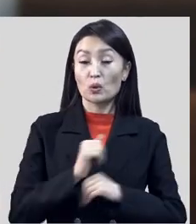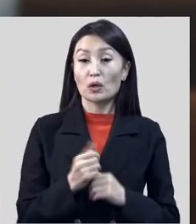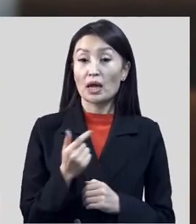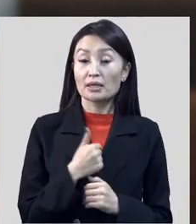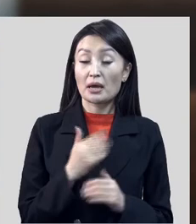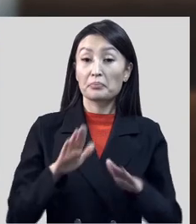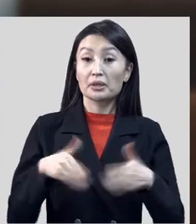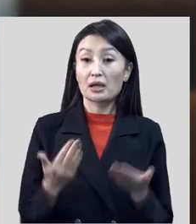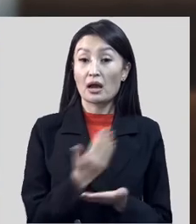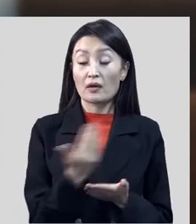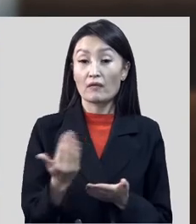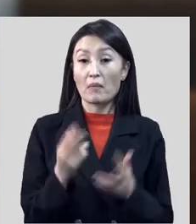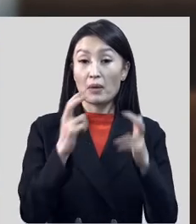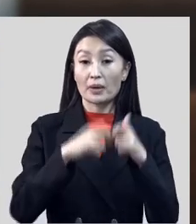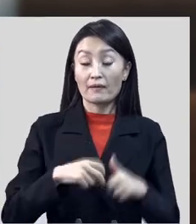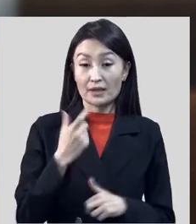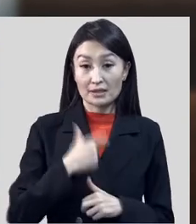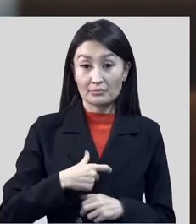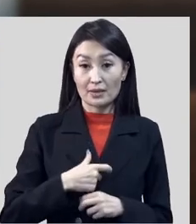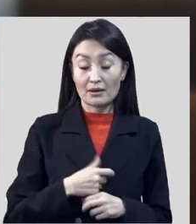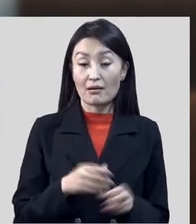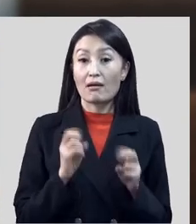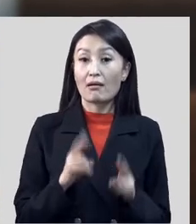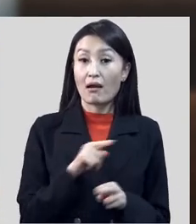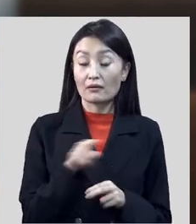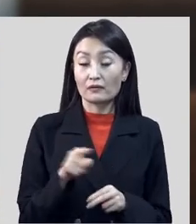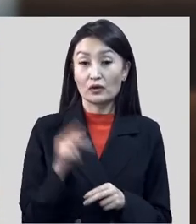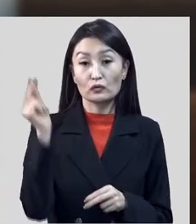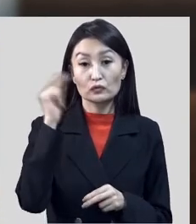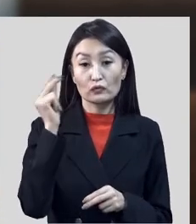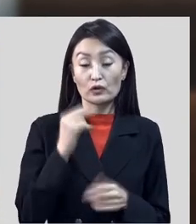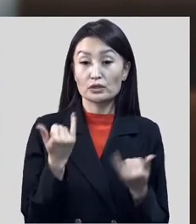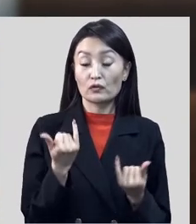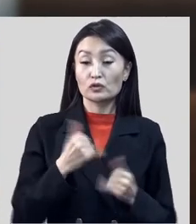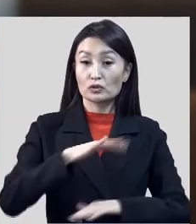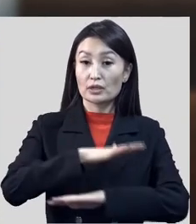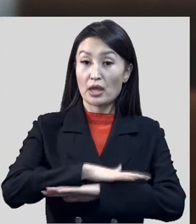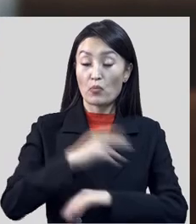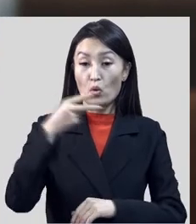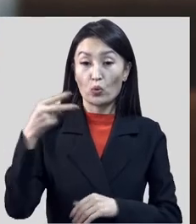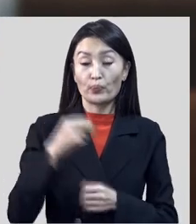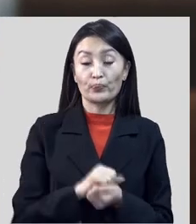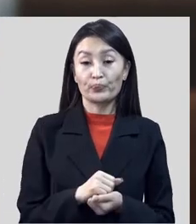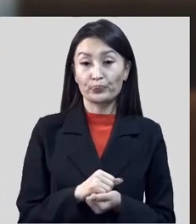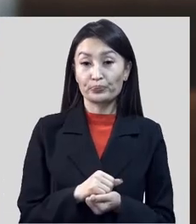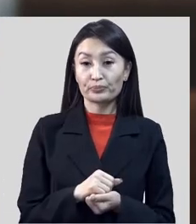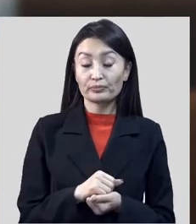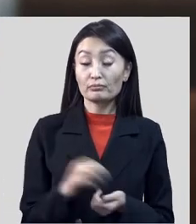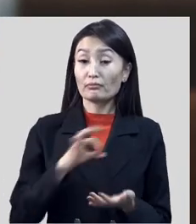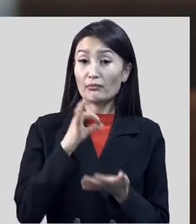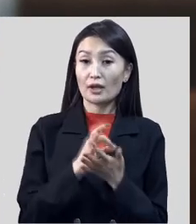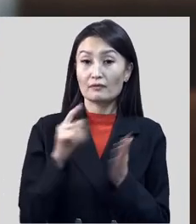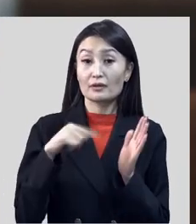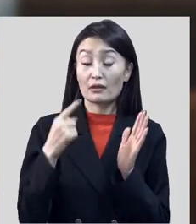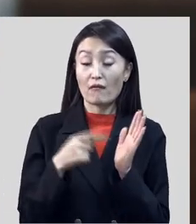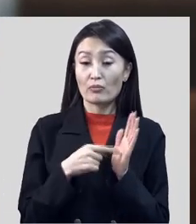предлагаю вам проверить себя как вы усвоили сегодняшнюю тему ответьте на